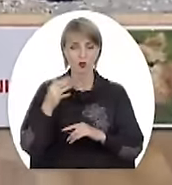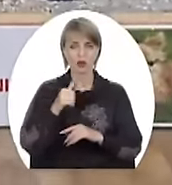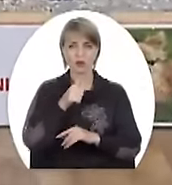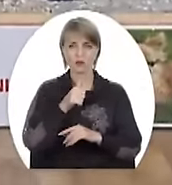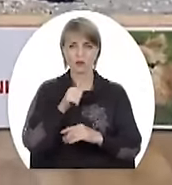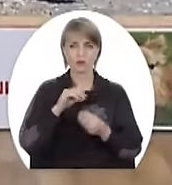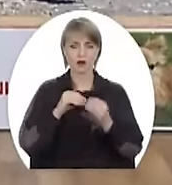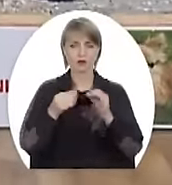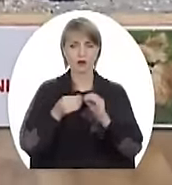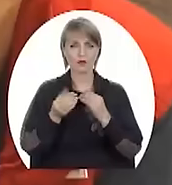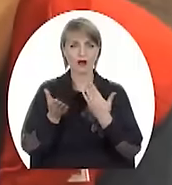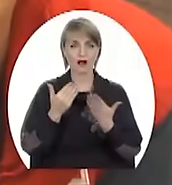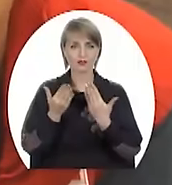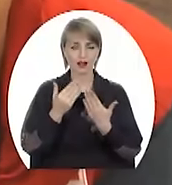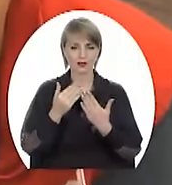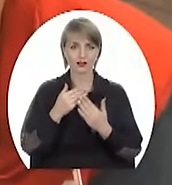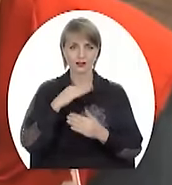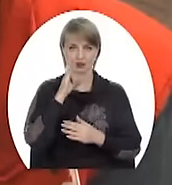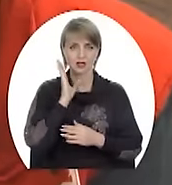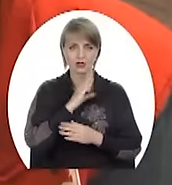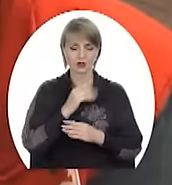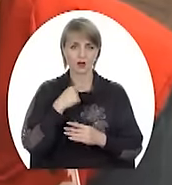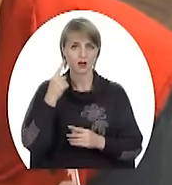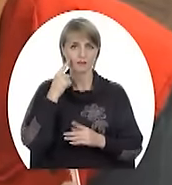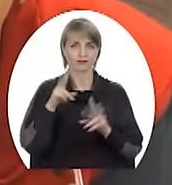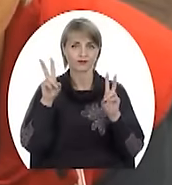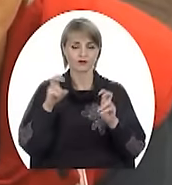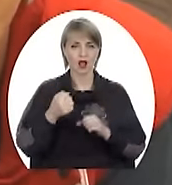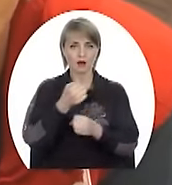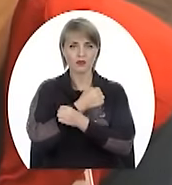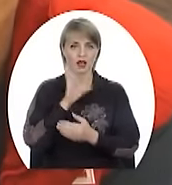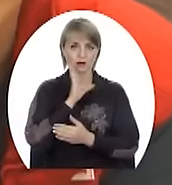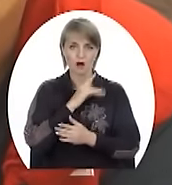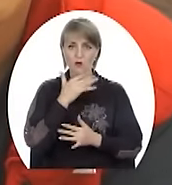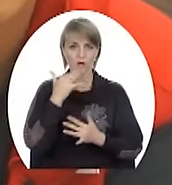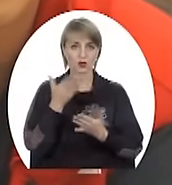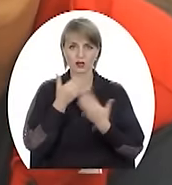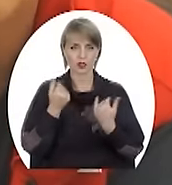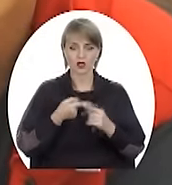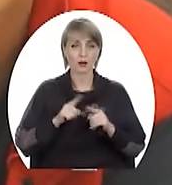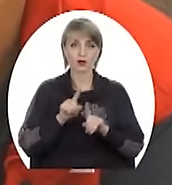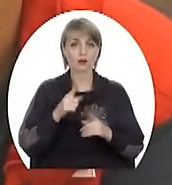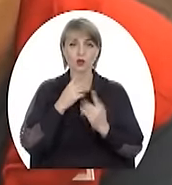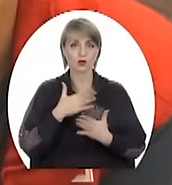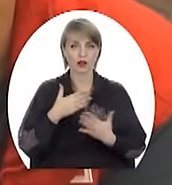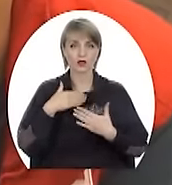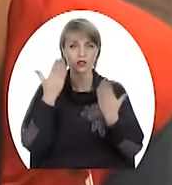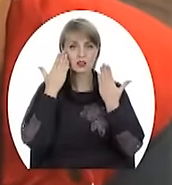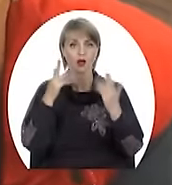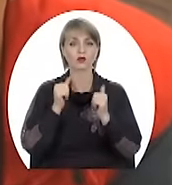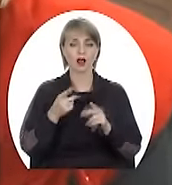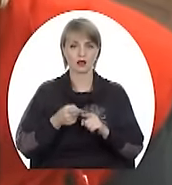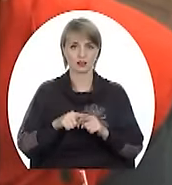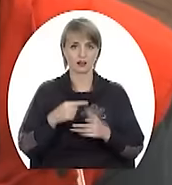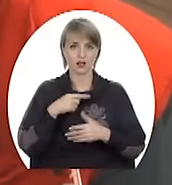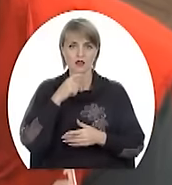тик-так. У многих проблема контакта даже с родителями, ее нету. То есть понятие «обнять маму» у большинства отсутствует. Не потому, что они не любят маму, они не